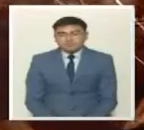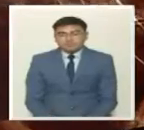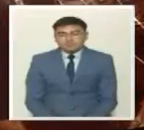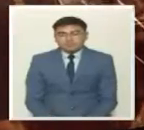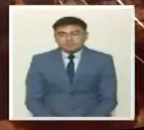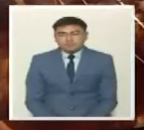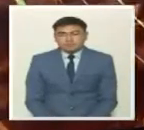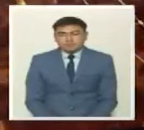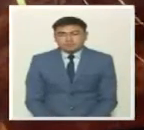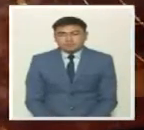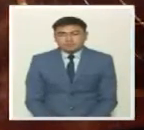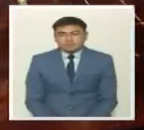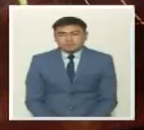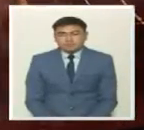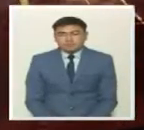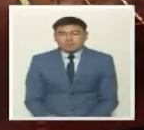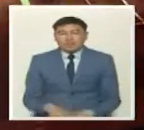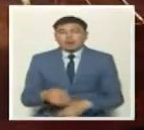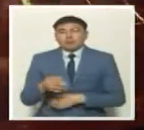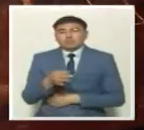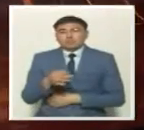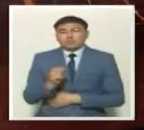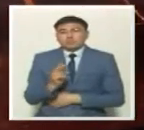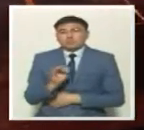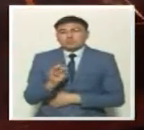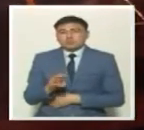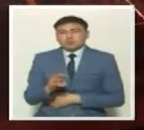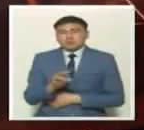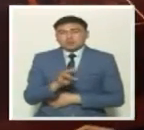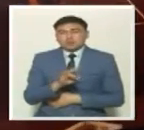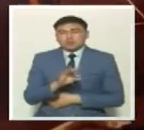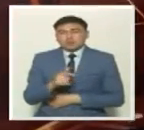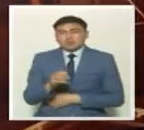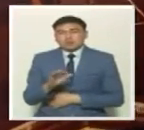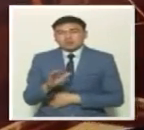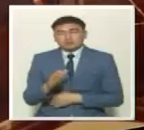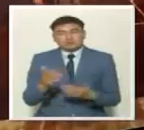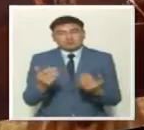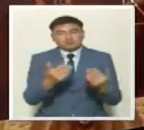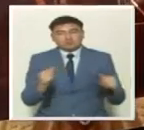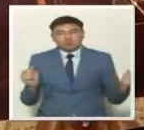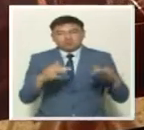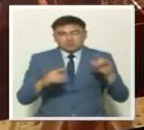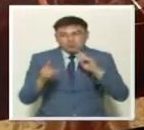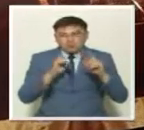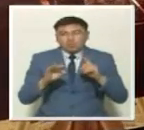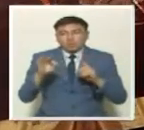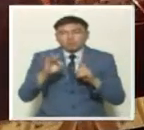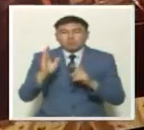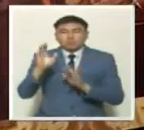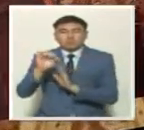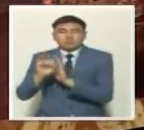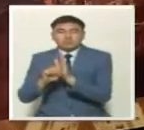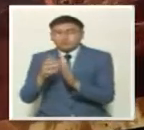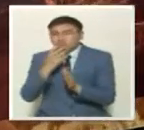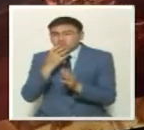Выпуск начнем с официальных новостей. Аким Мангистауской области Нурлан Ногаев провел аппаратное совещание по вопросам подготовки к отопительному сезону.